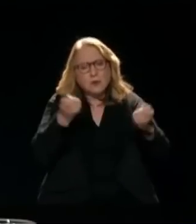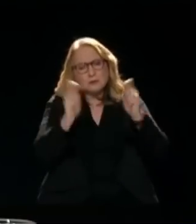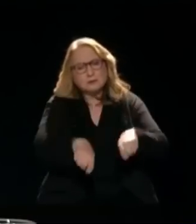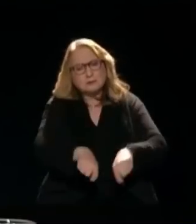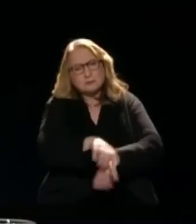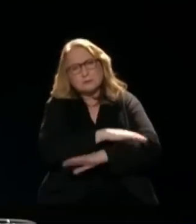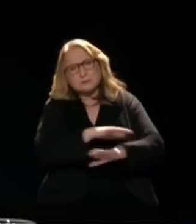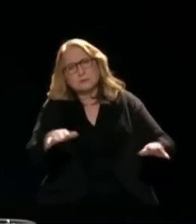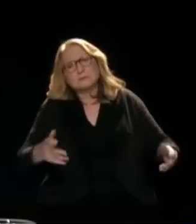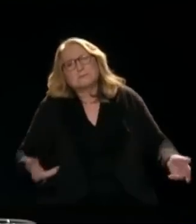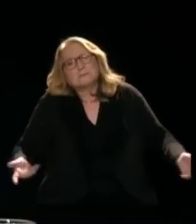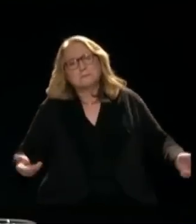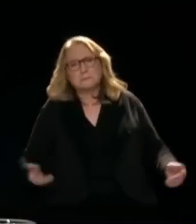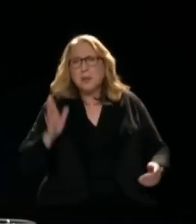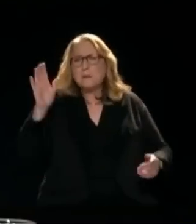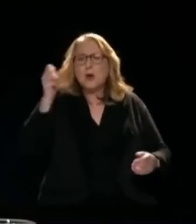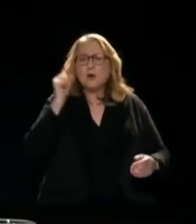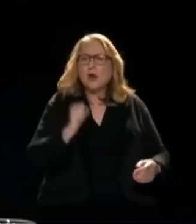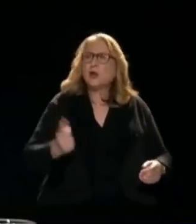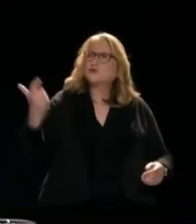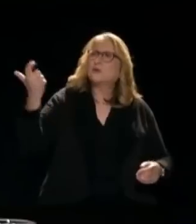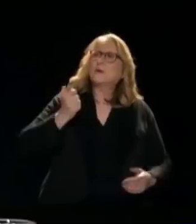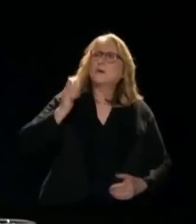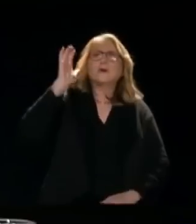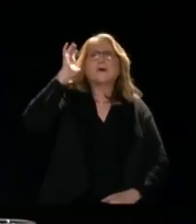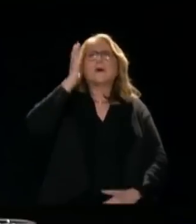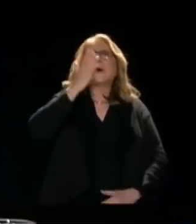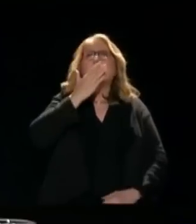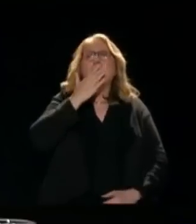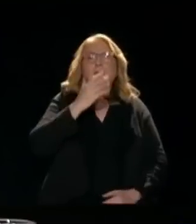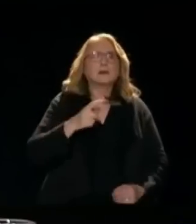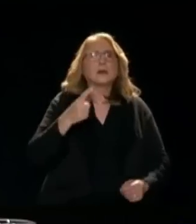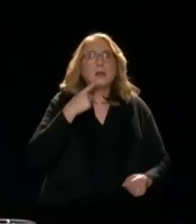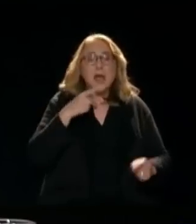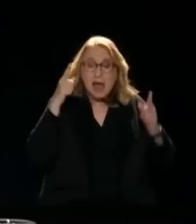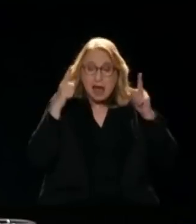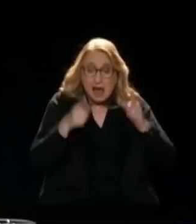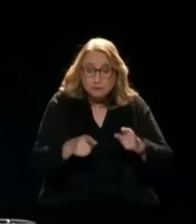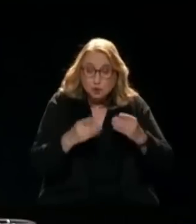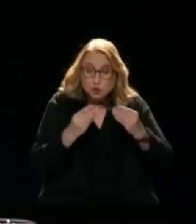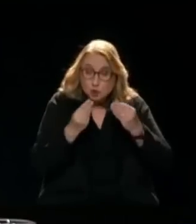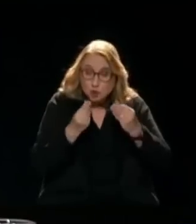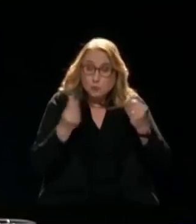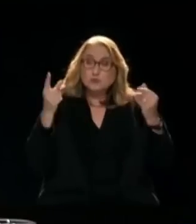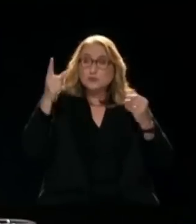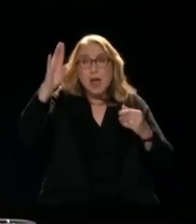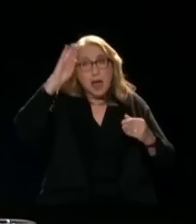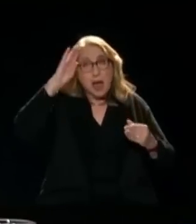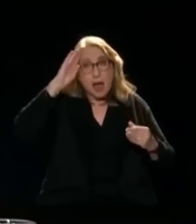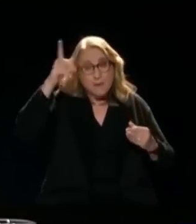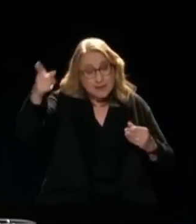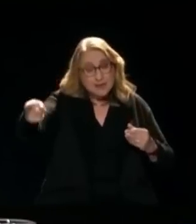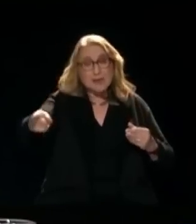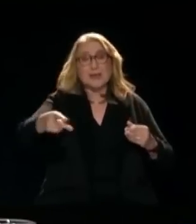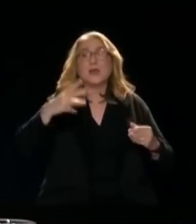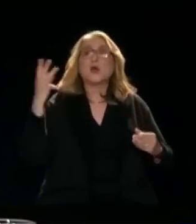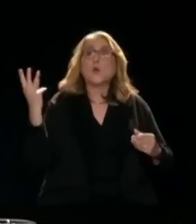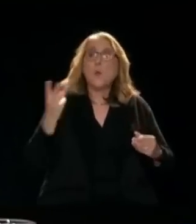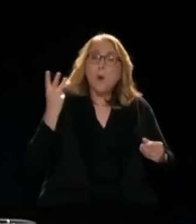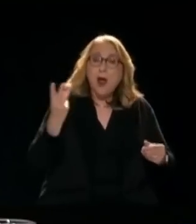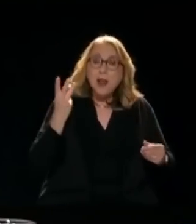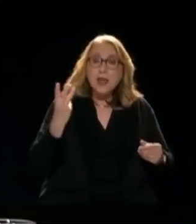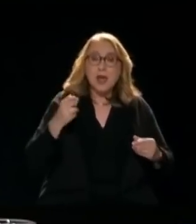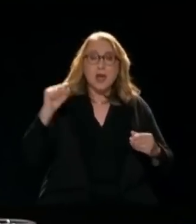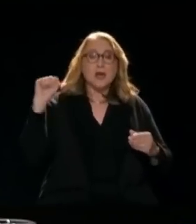καλπάζο ανεργία στι ΗΠΑ. Με αυτόν τον τρόπο, αυτή τη στιγμή αντιμετωπίζουν με αυτόν ακριβώς η κυβέρνηση τη Ουαλία, η κυβέρνηση τη Σκωτία, η κυβέρνηση